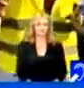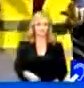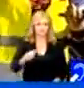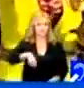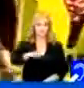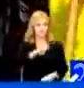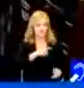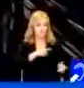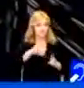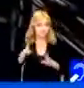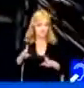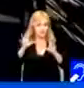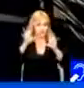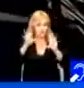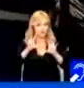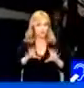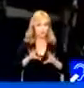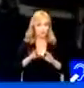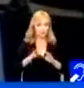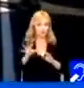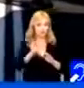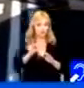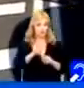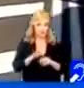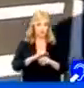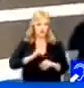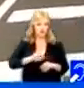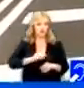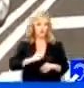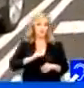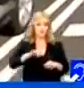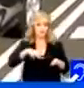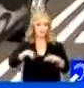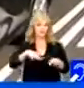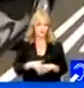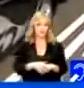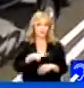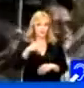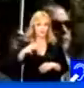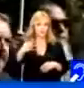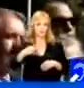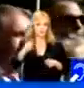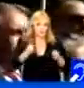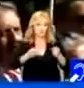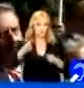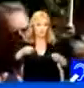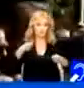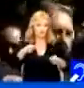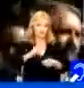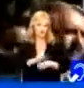Spania pregătește o lege pentru reglementarea serviciilor oferite de companii precum Uber. Sute de șoferi au protestat la Madrid și au cerut să